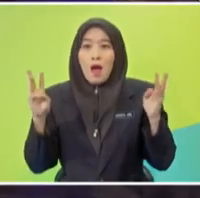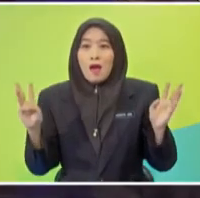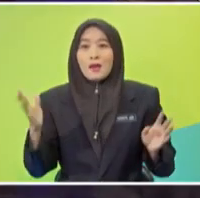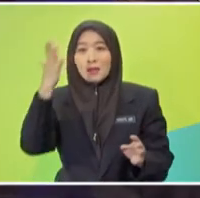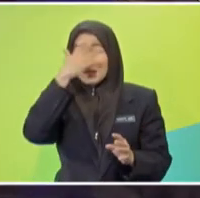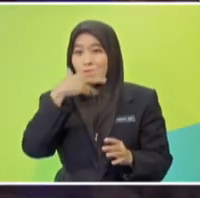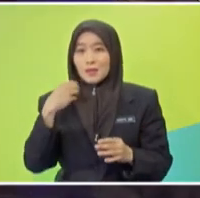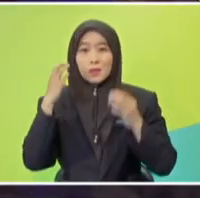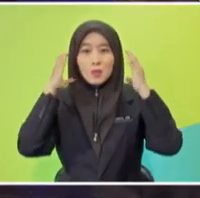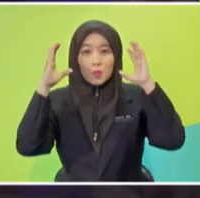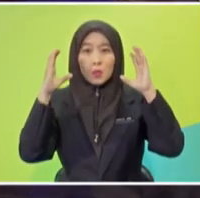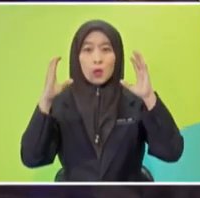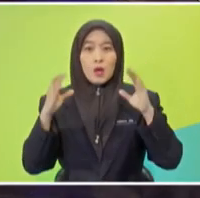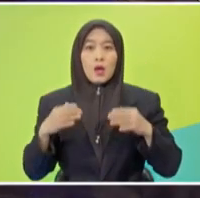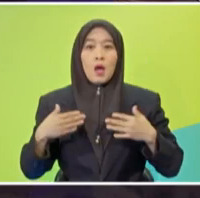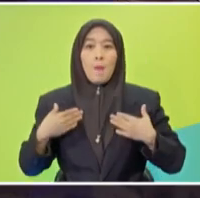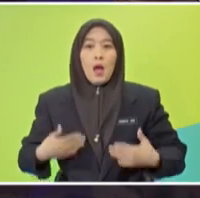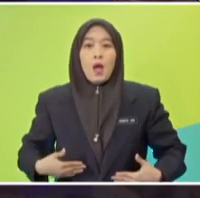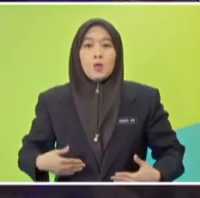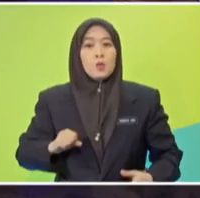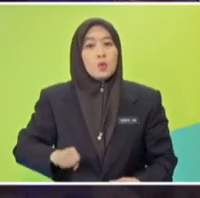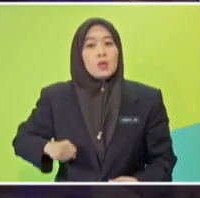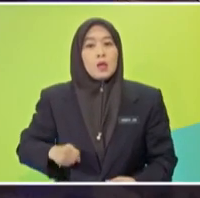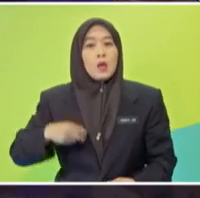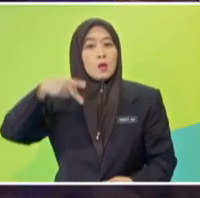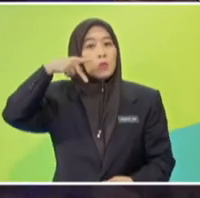baju putri perak